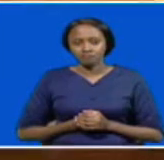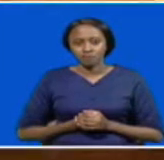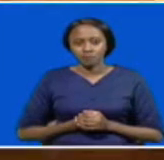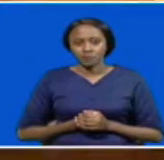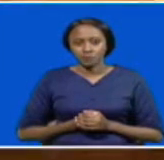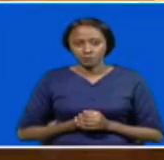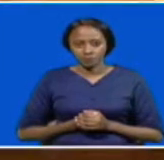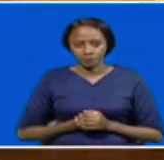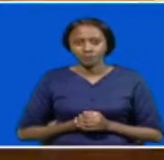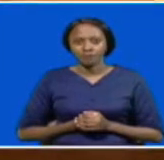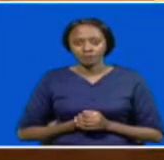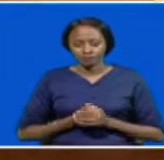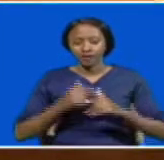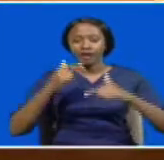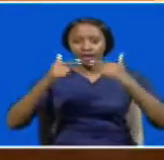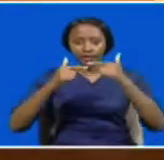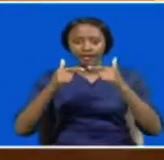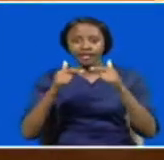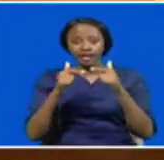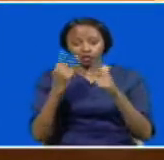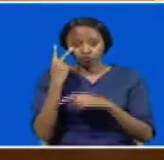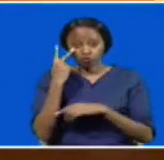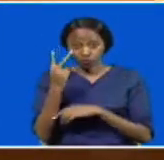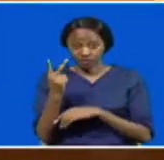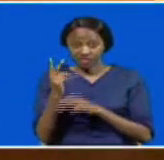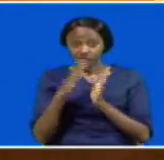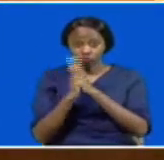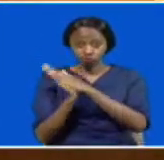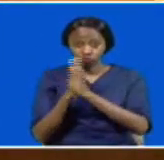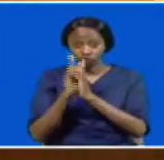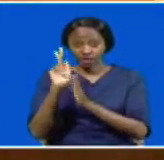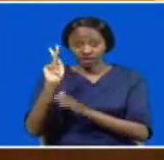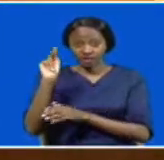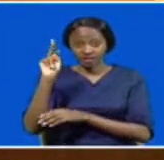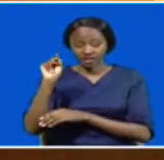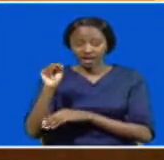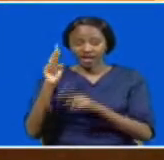endelea kutazama taarifa za KTN leo. Mtazamaji, tuchukue pumziko fupi.